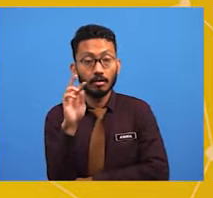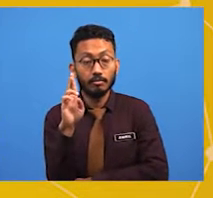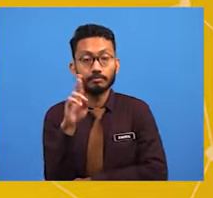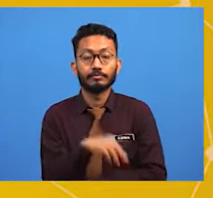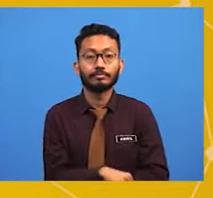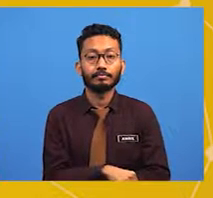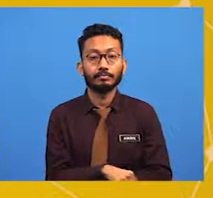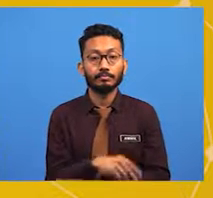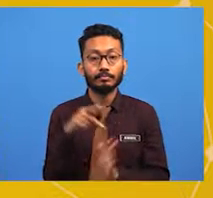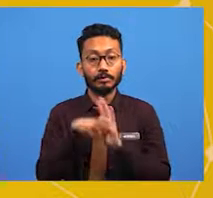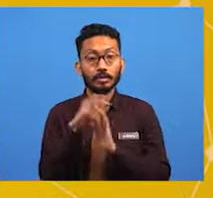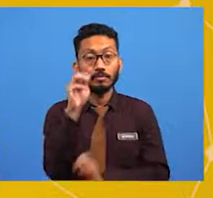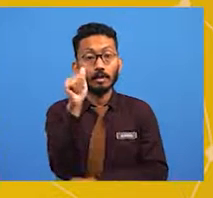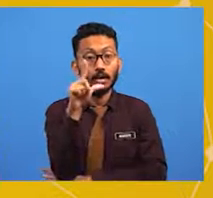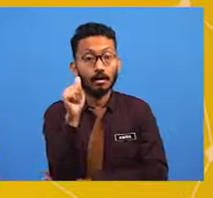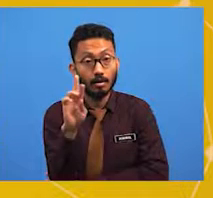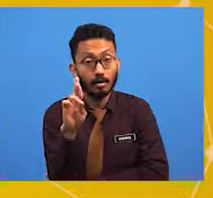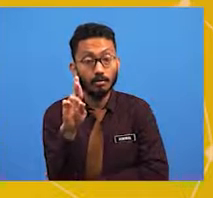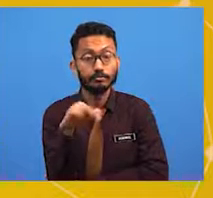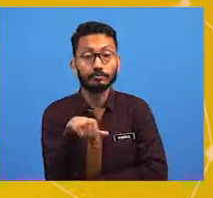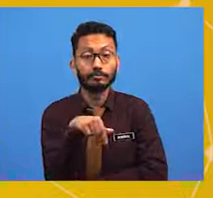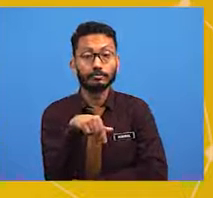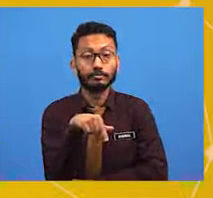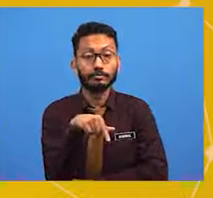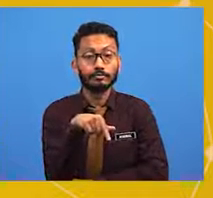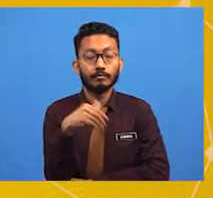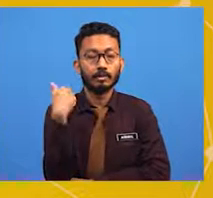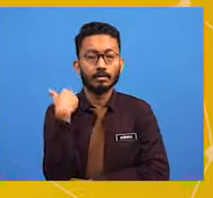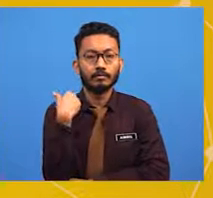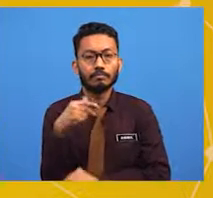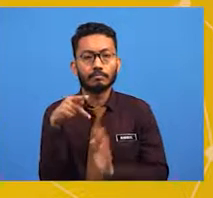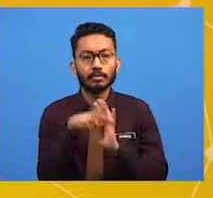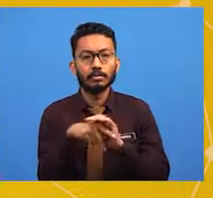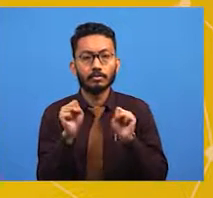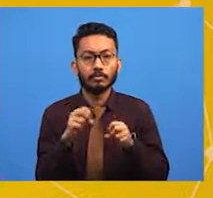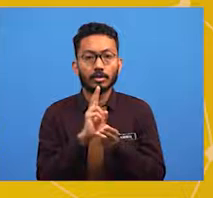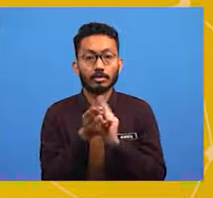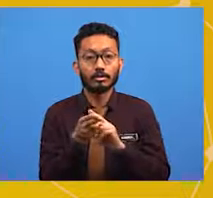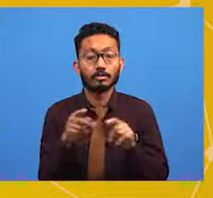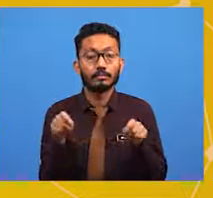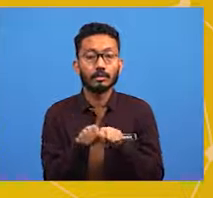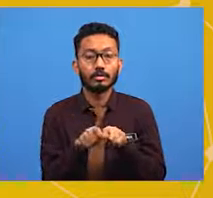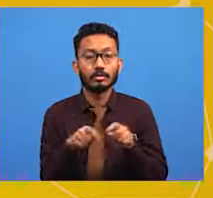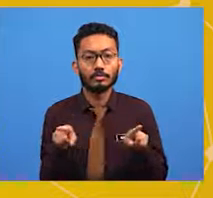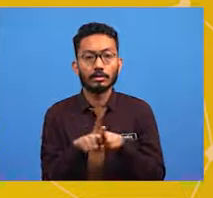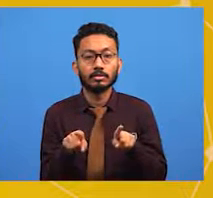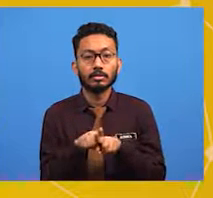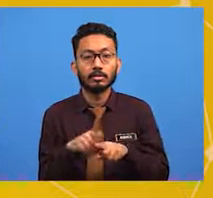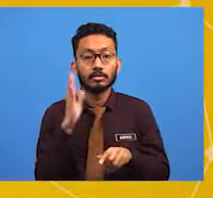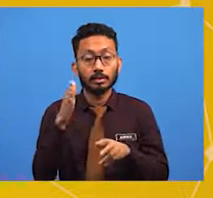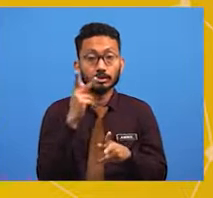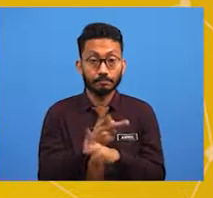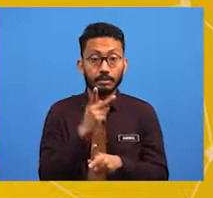Pemalar bertindak seakan-akan pemboleh ubah, iaitu pemalar akan menyimpan sesuatu